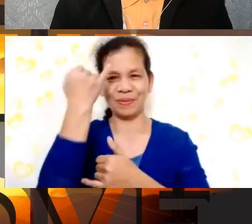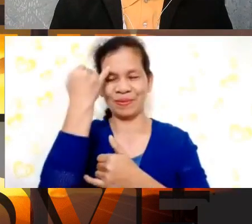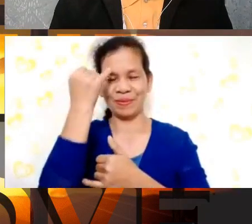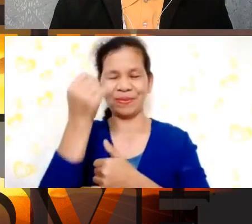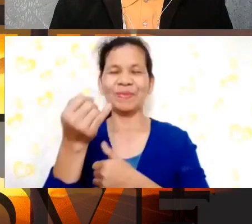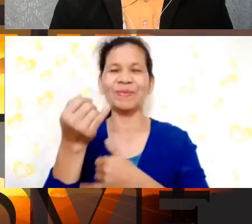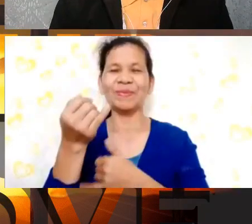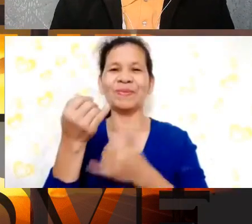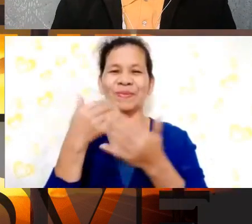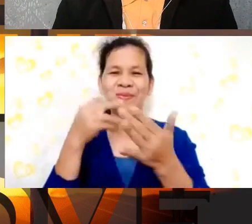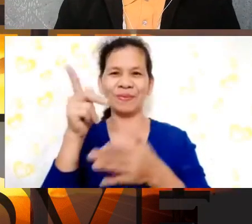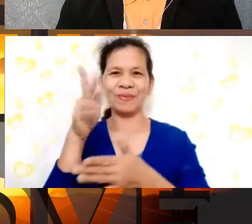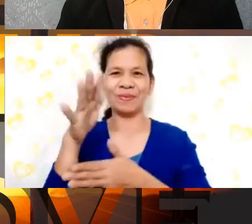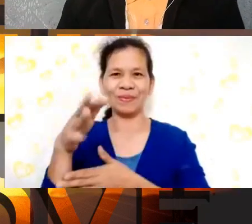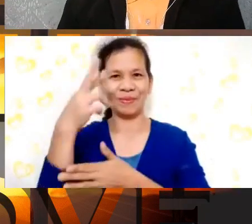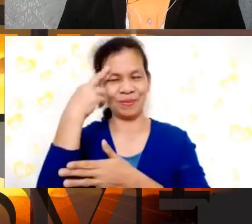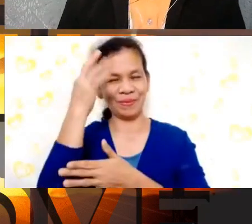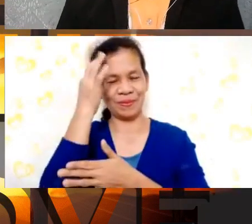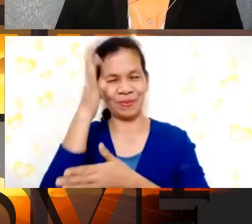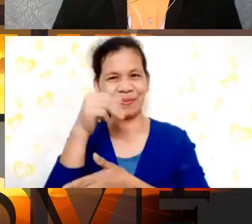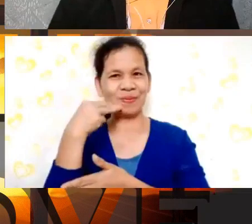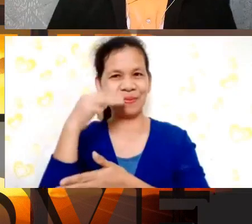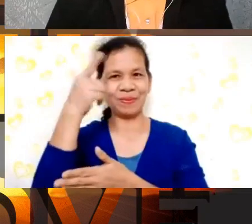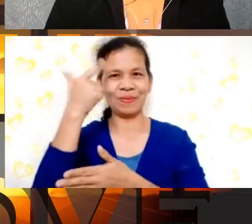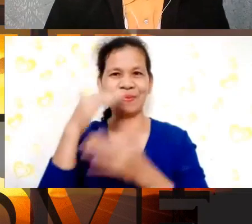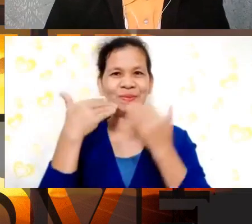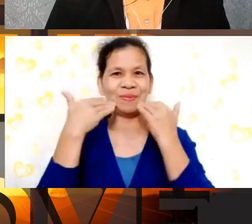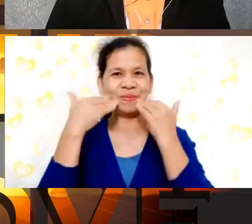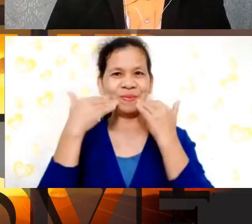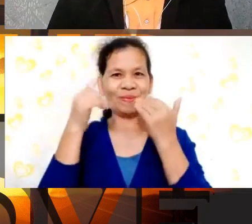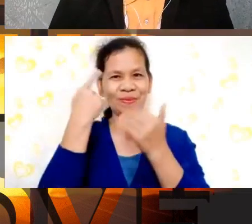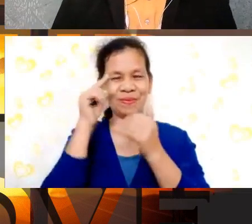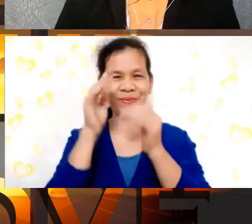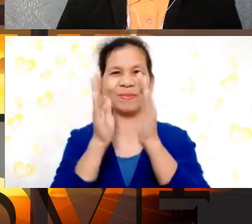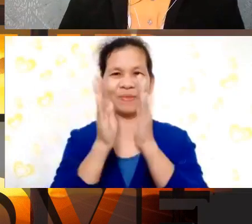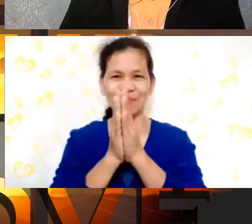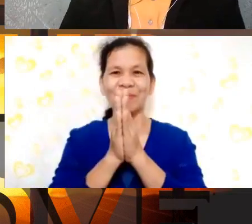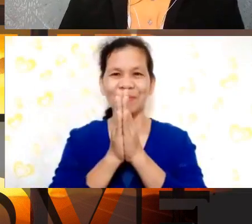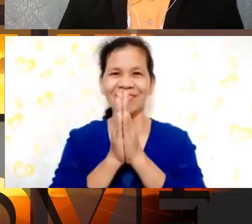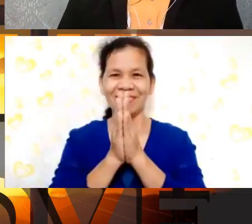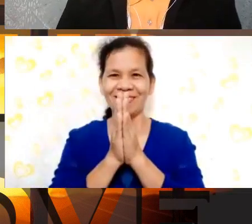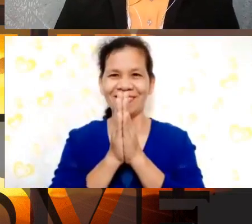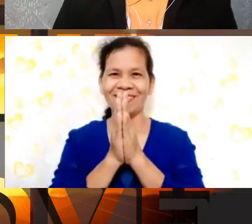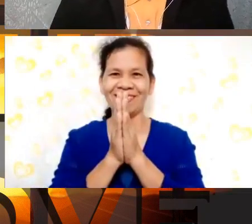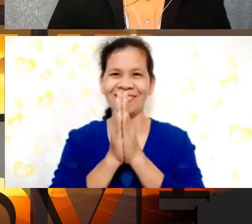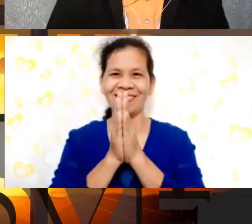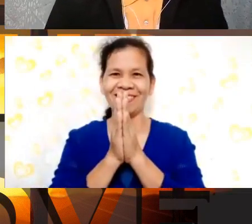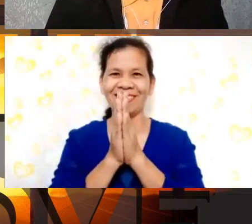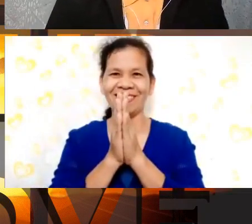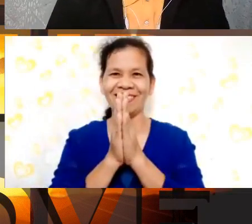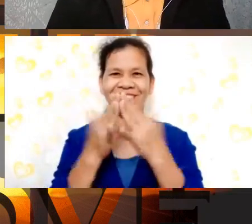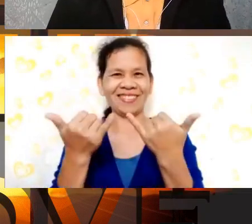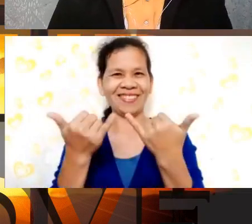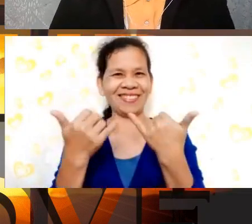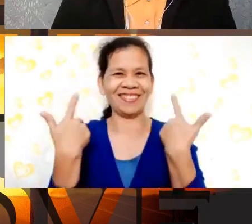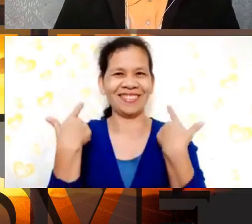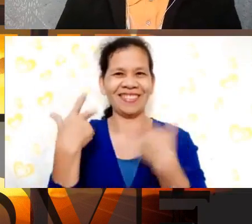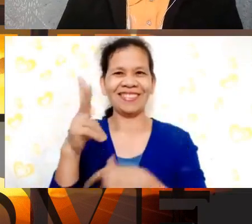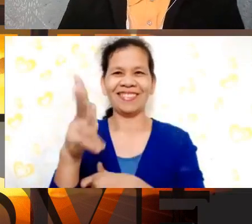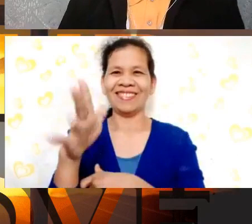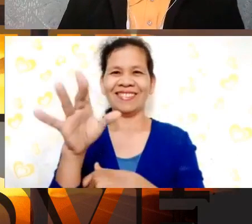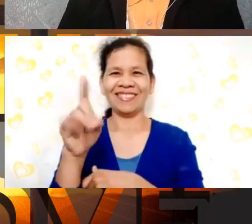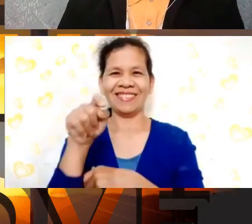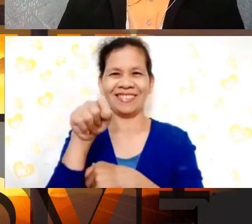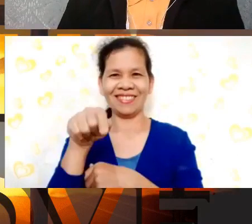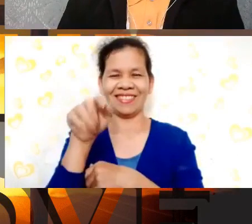Ma'am Dina. Maraming salamat sa mga panalangin. Ito na po, 38.5 na lang ang